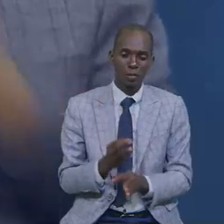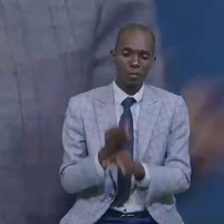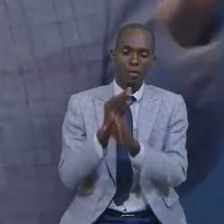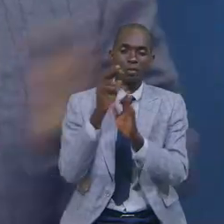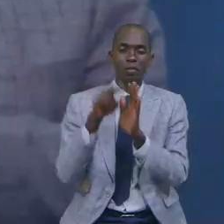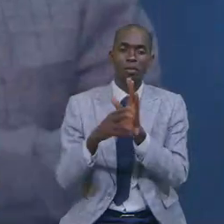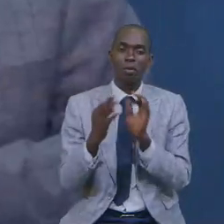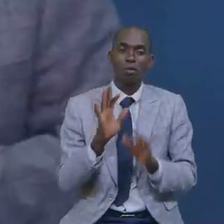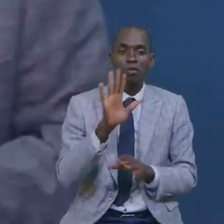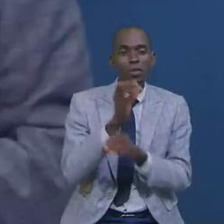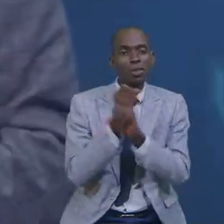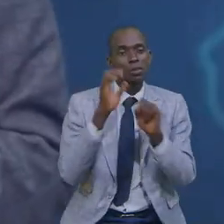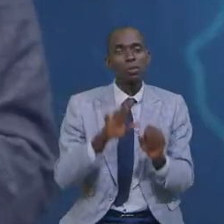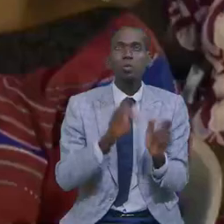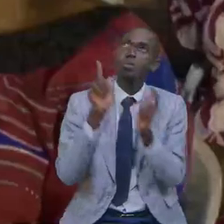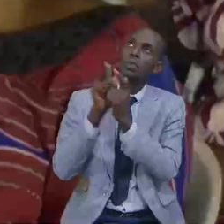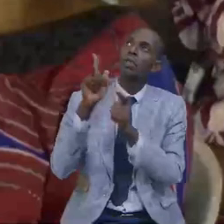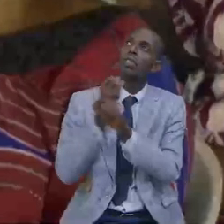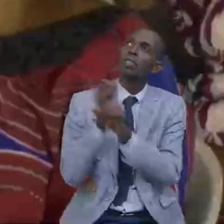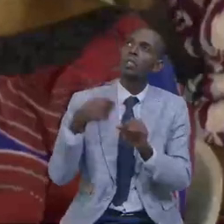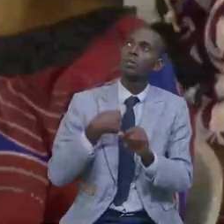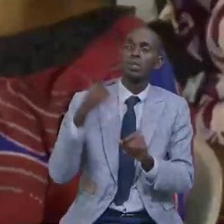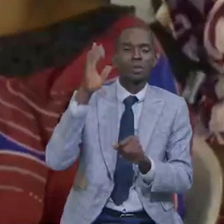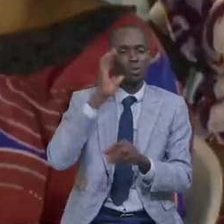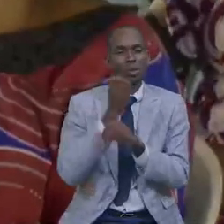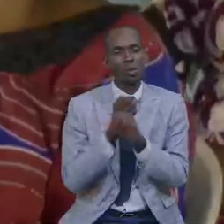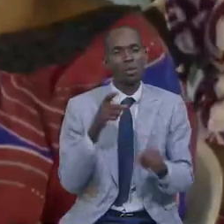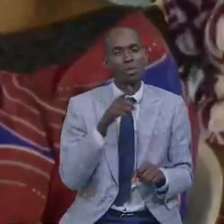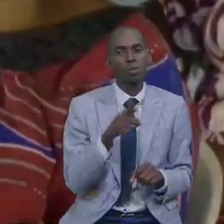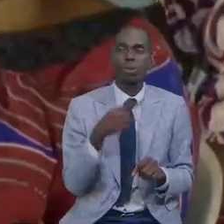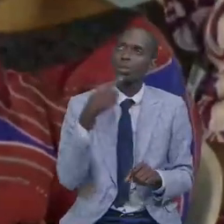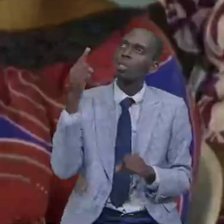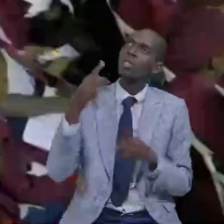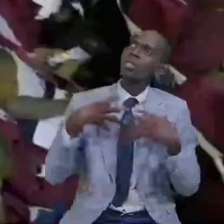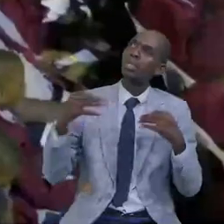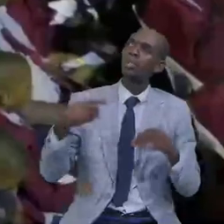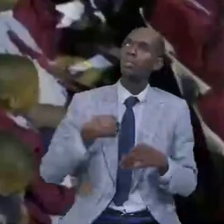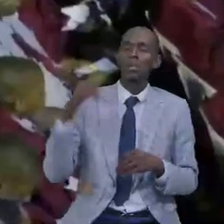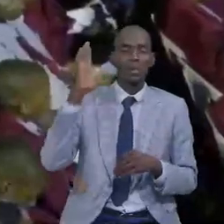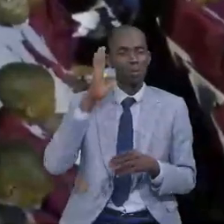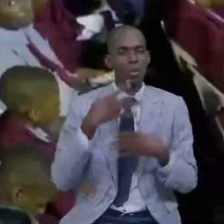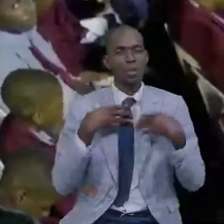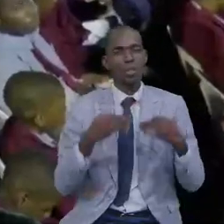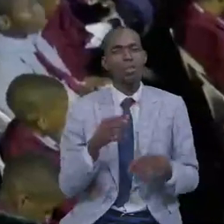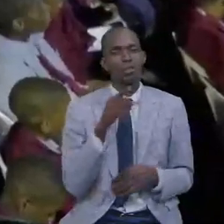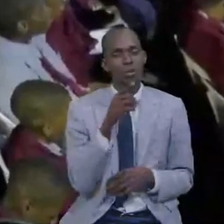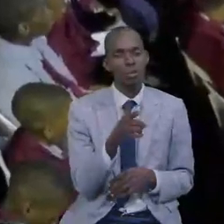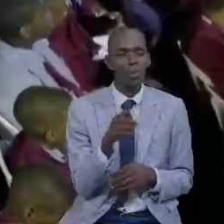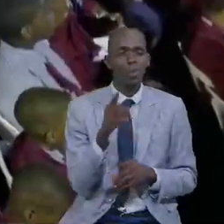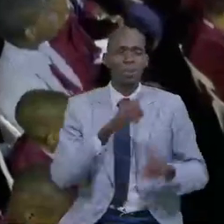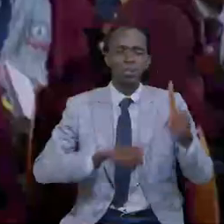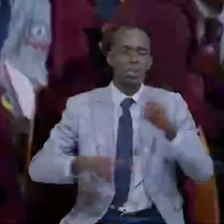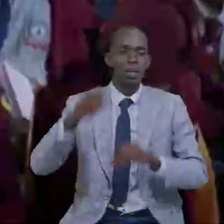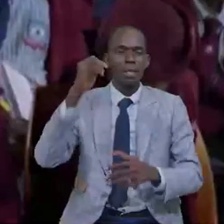Sauveur et tu viendras pour moi et il va te sauver guéris-moi il va te guérir